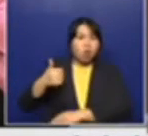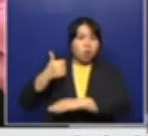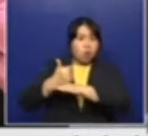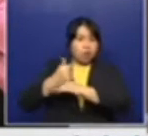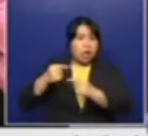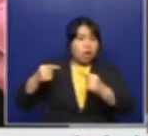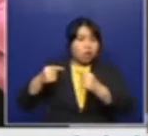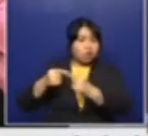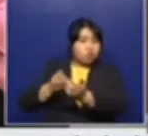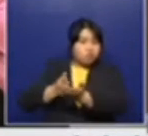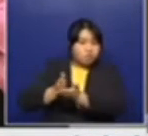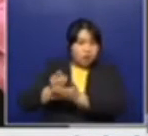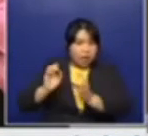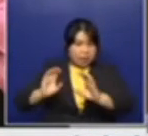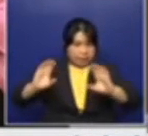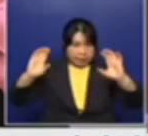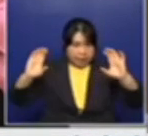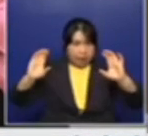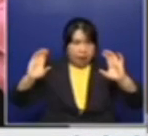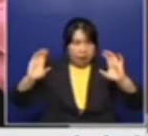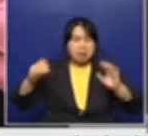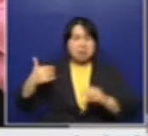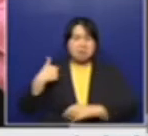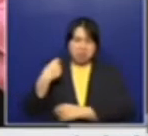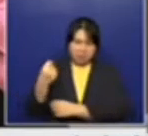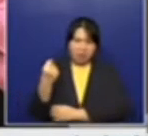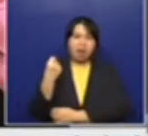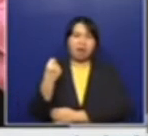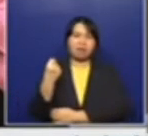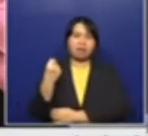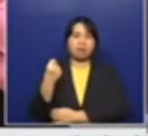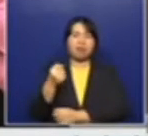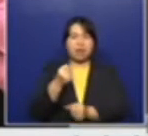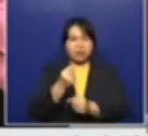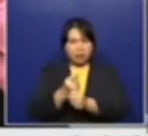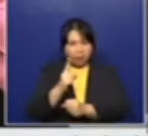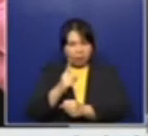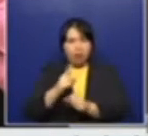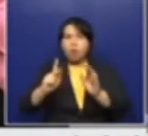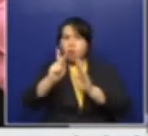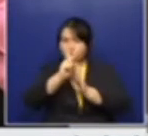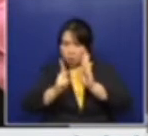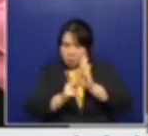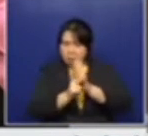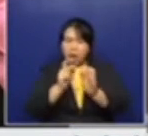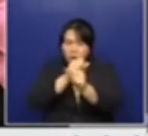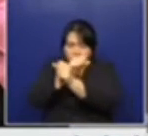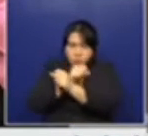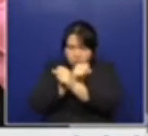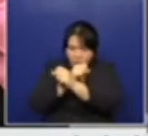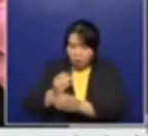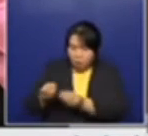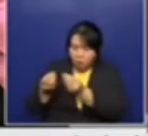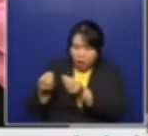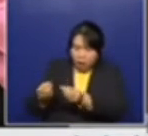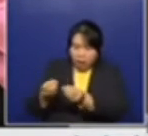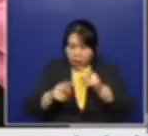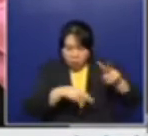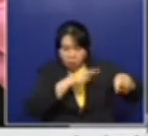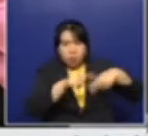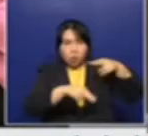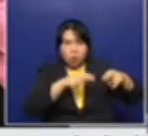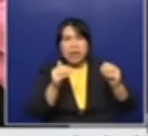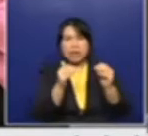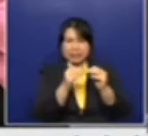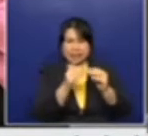ราชการซึ่งมีอำนาจมีกฎหมายให้ความคุ้มครองในการที่จะปกป้องสิท